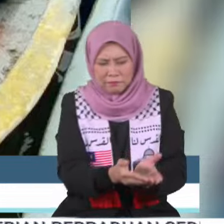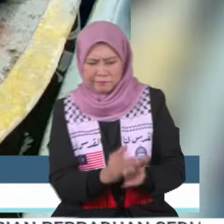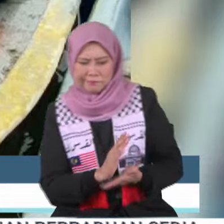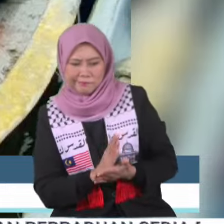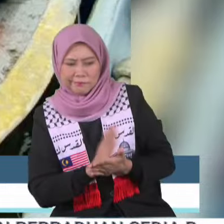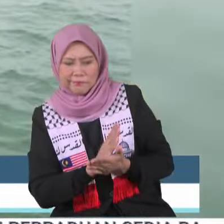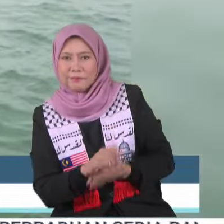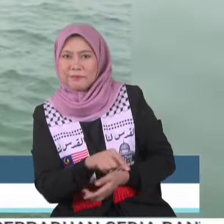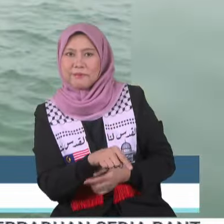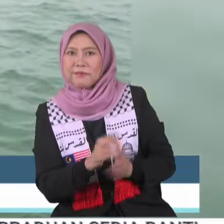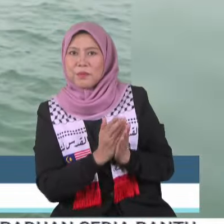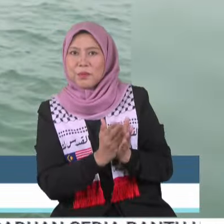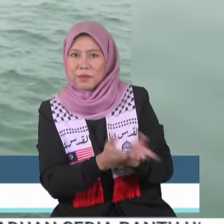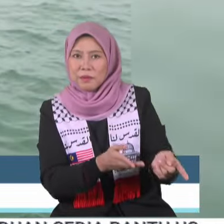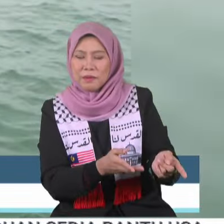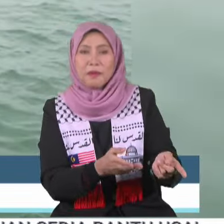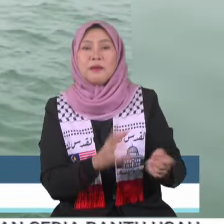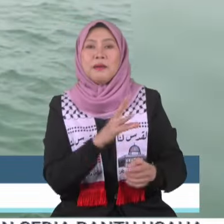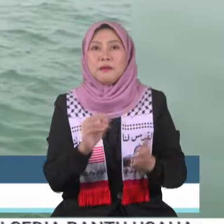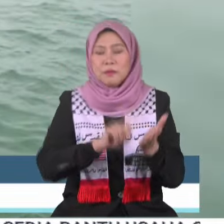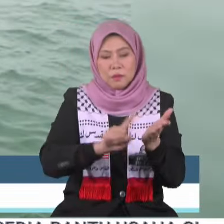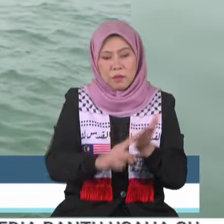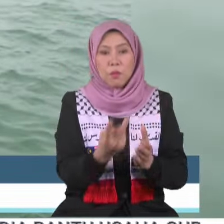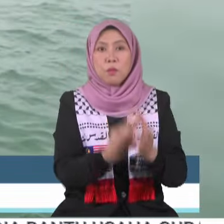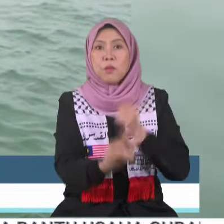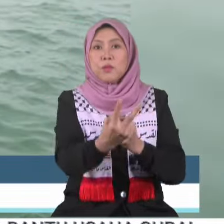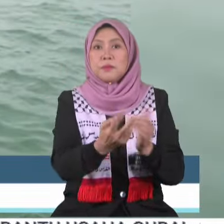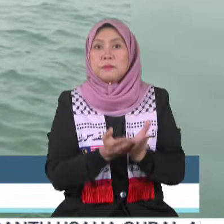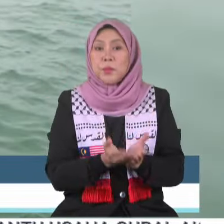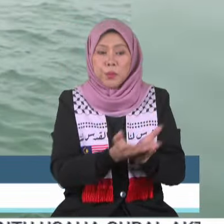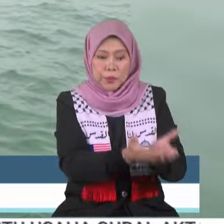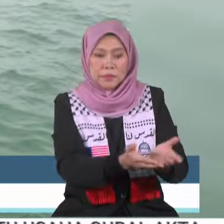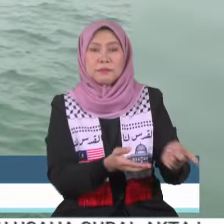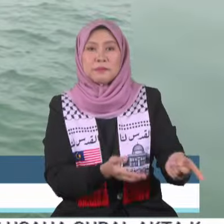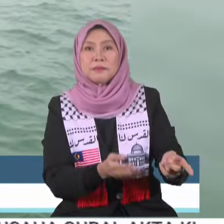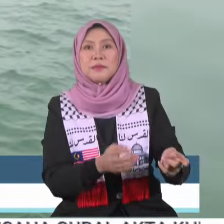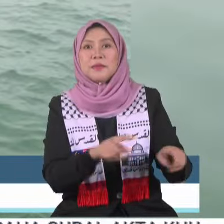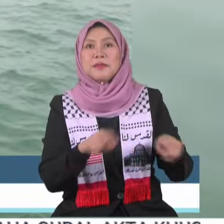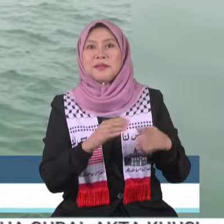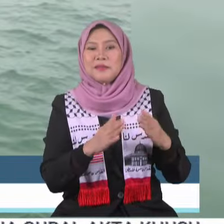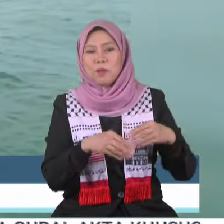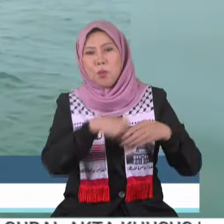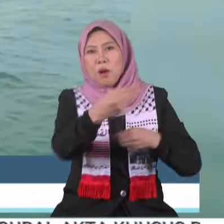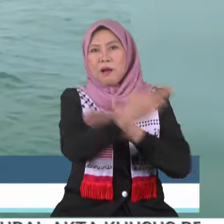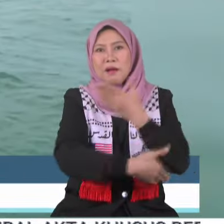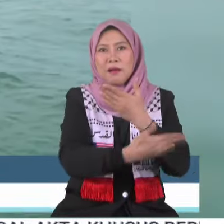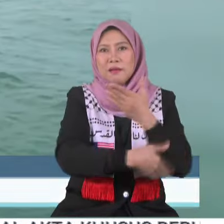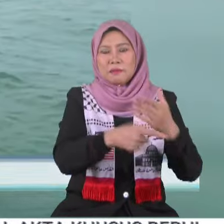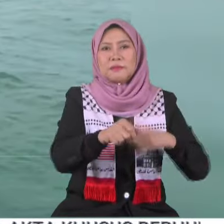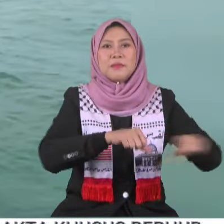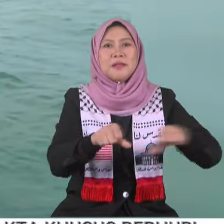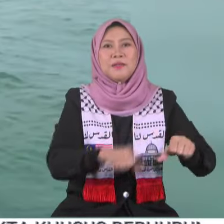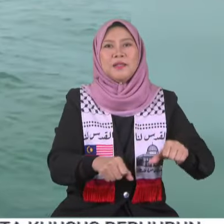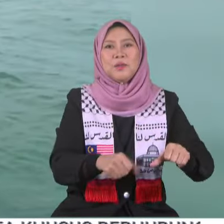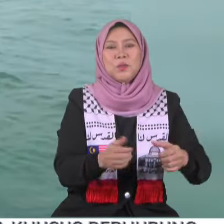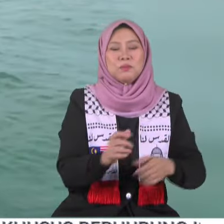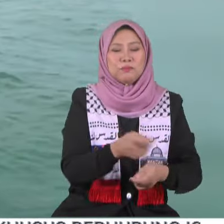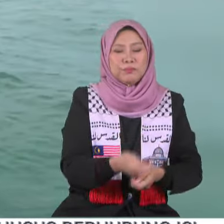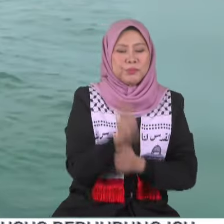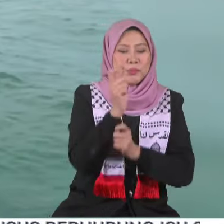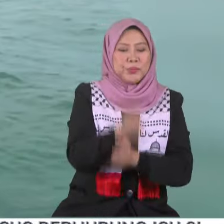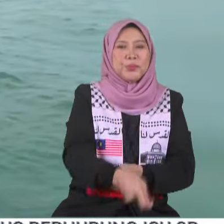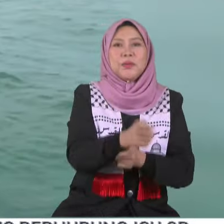keadaan mencurigakan. Pemeriksaan mendapati kedua-dua buah bot terbabit yang berpengkalan di negara jiran sedang melakukan aktiviti menangkap ikan